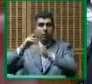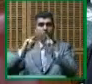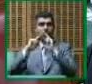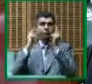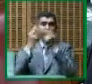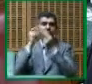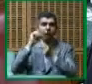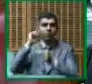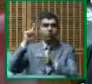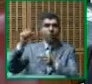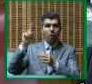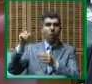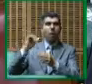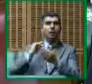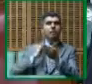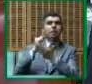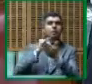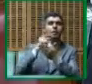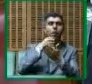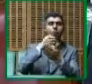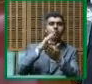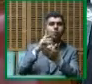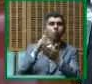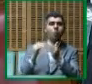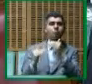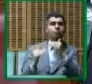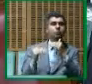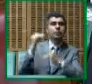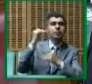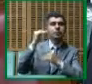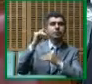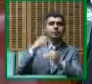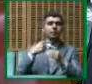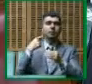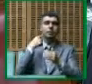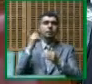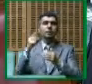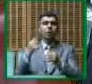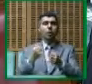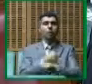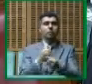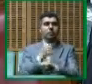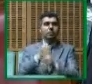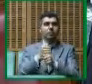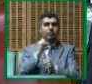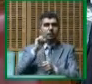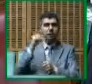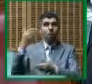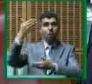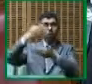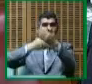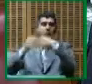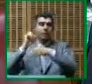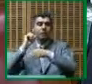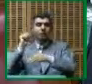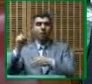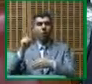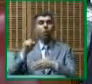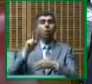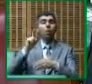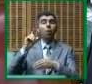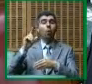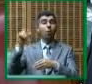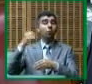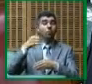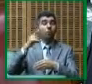الحر يمكن تفسيره بنفس العوامل الرئيسية المؤثرة في تفاقم العجز التجاري مع باقي الدول، إذ بلغت نسبة